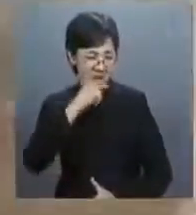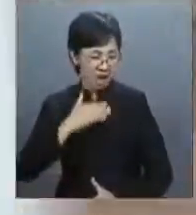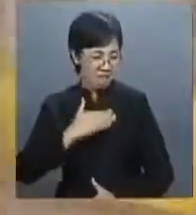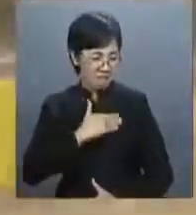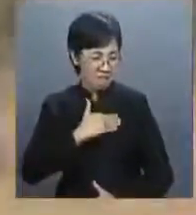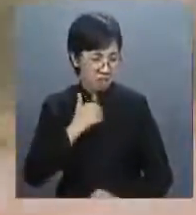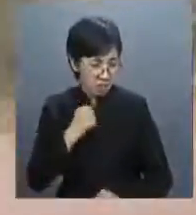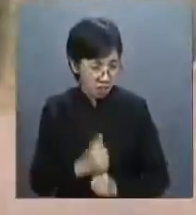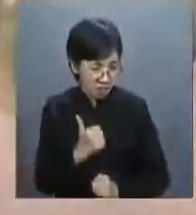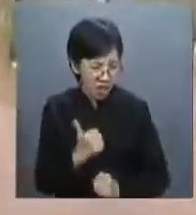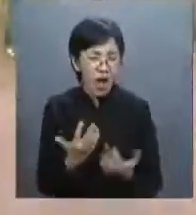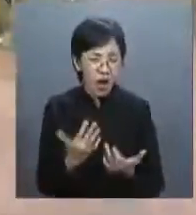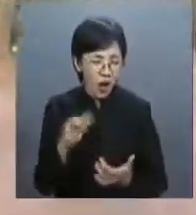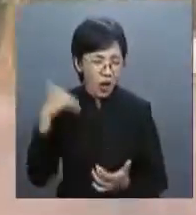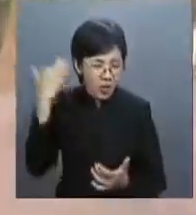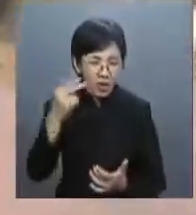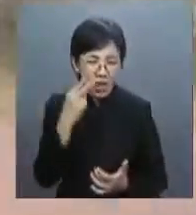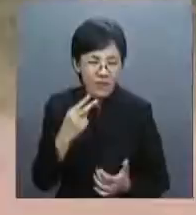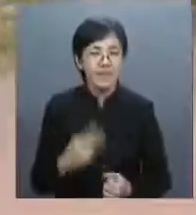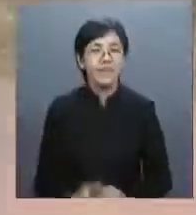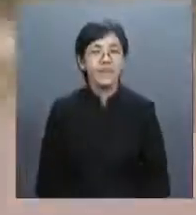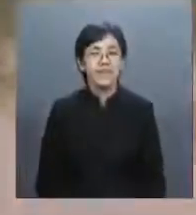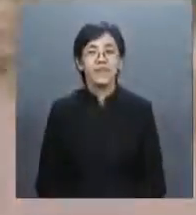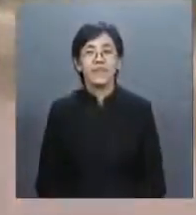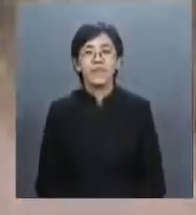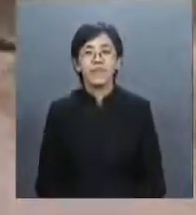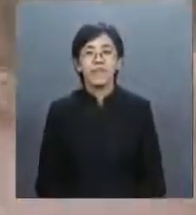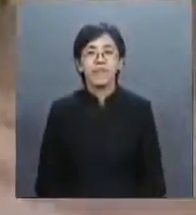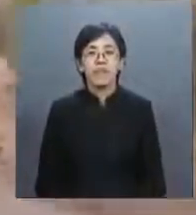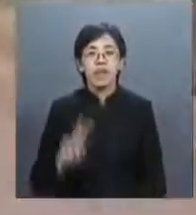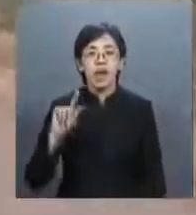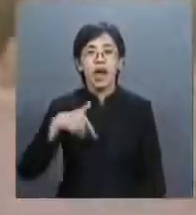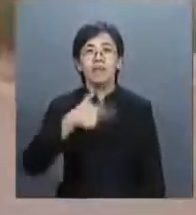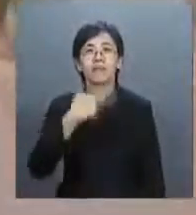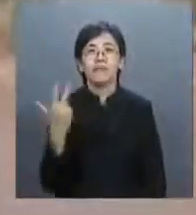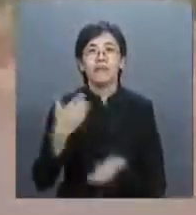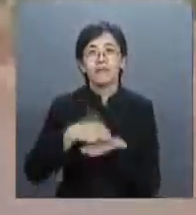นั้นเวลาคือคำตอบธนิตเอิบสุขไทย PBS รายงาน